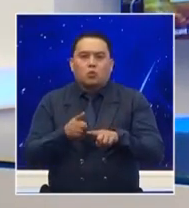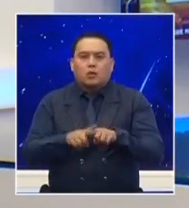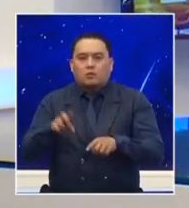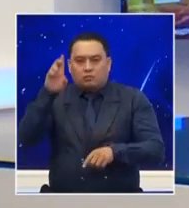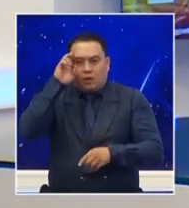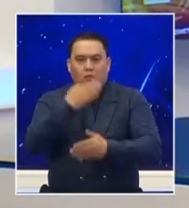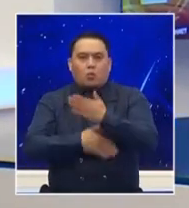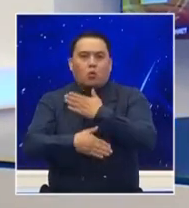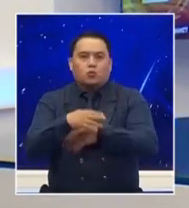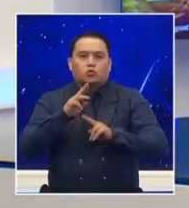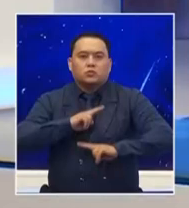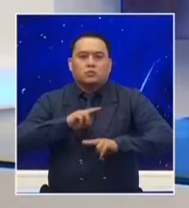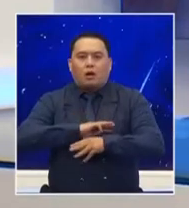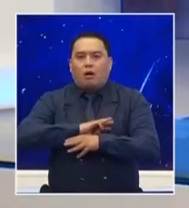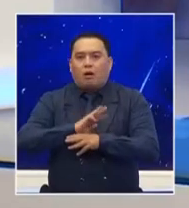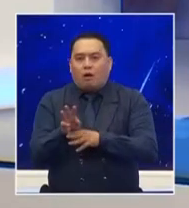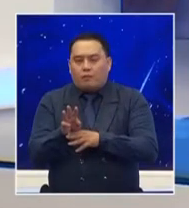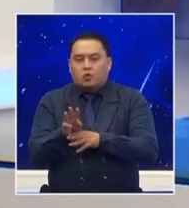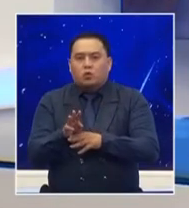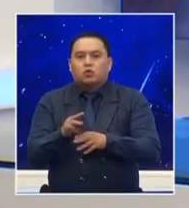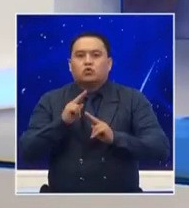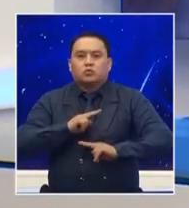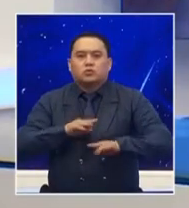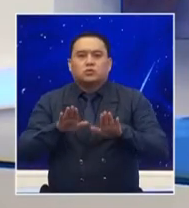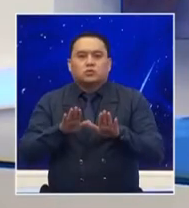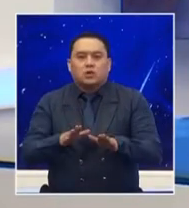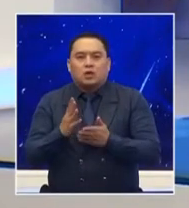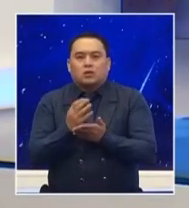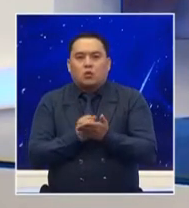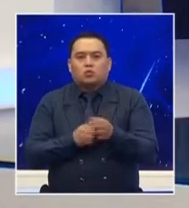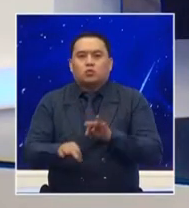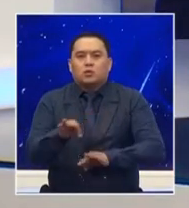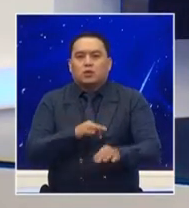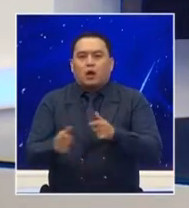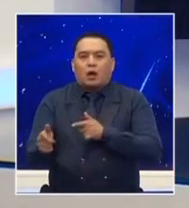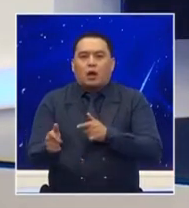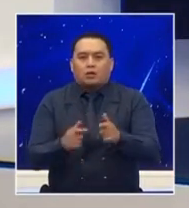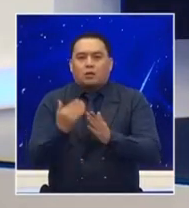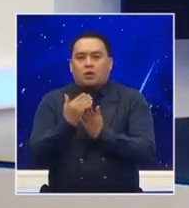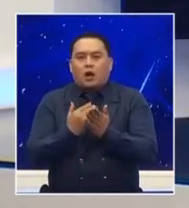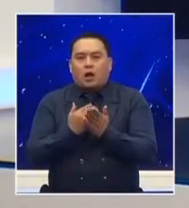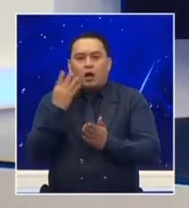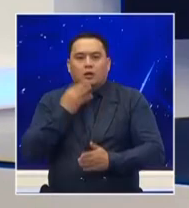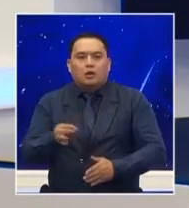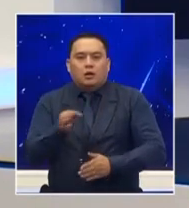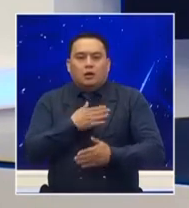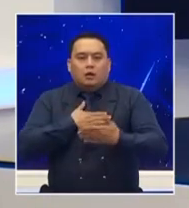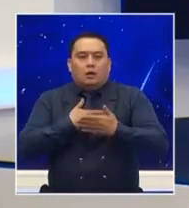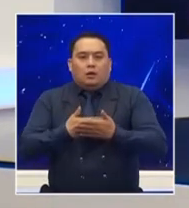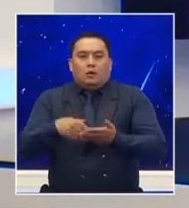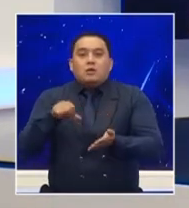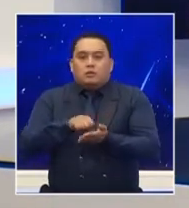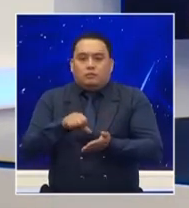мемлекет мүгедектерді жұмыспен қамтып, жұмыс орнын сақтау бойынша жобалар әзірлеген. Бұл бағдарламалар Алматы облысында да қарқынды іске